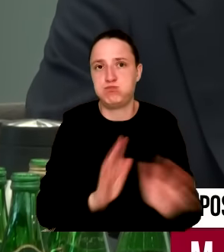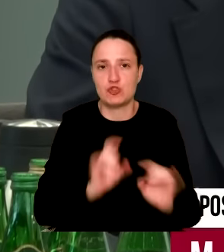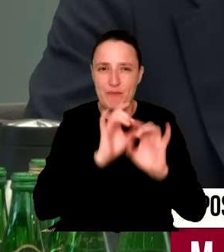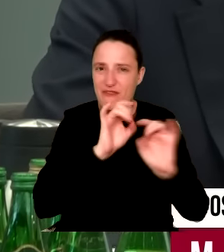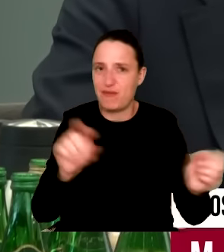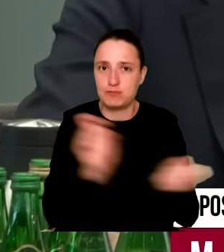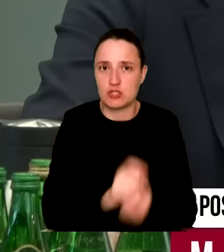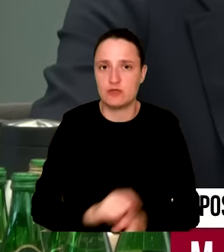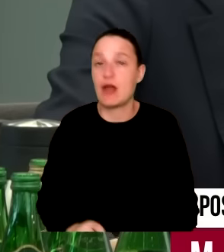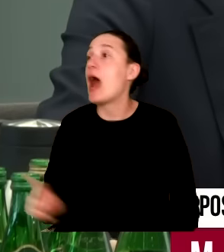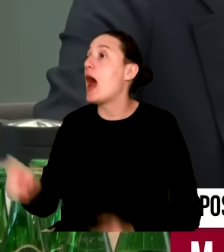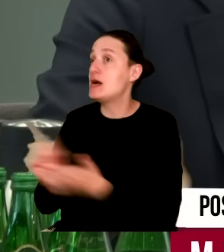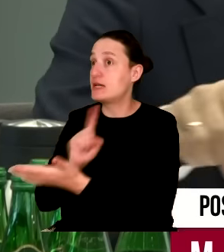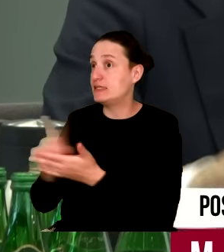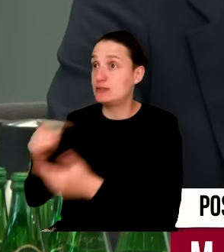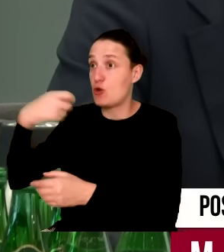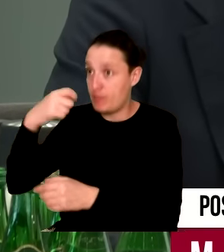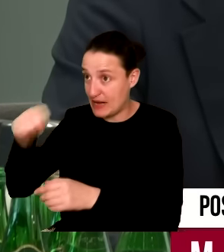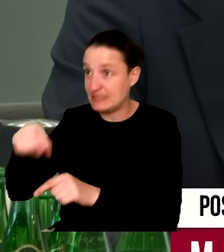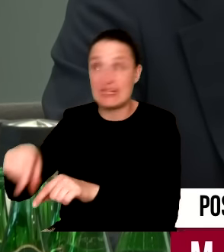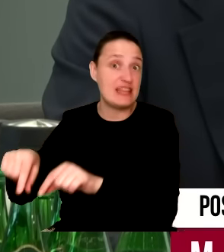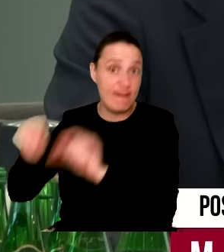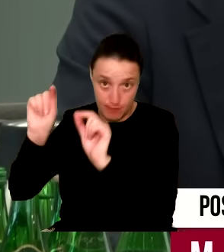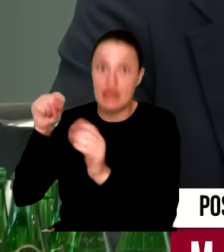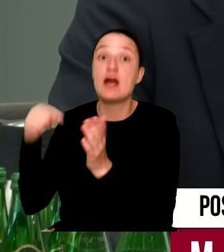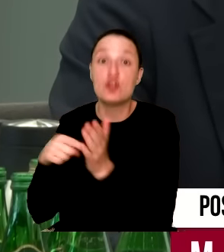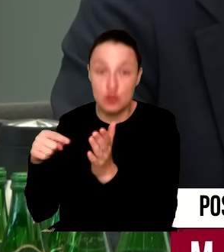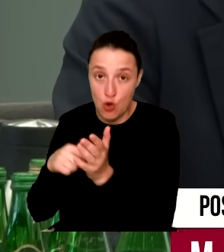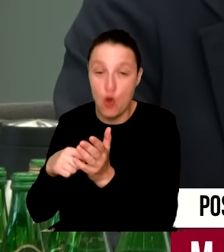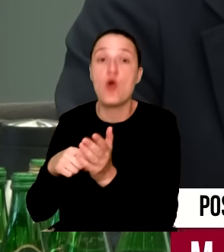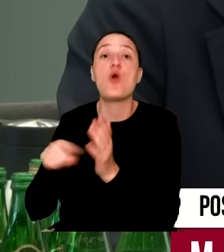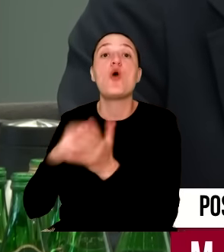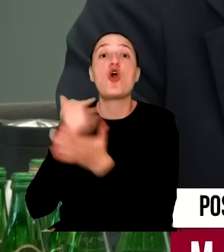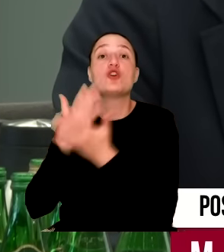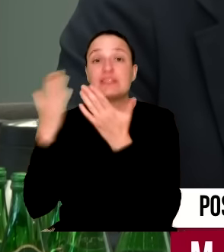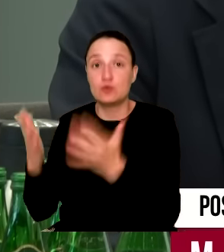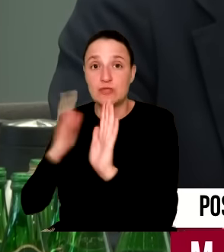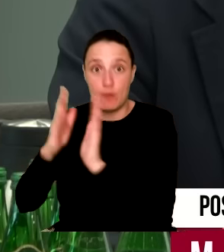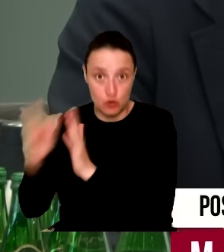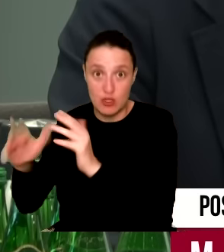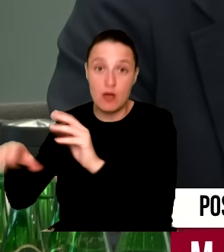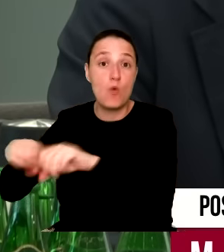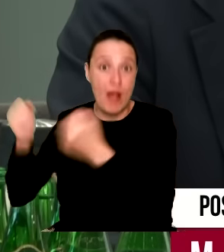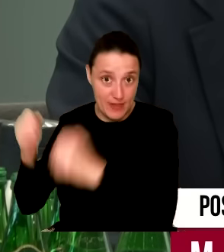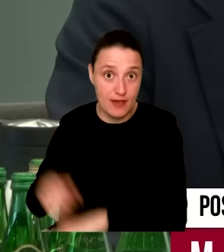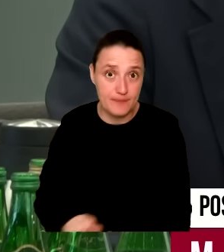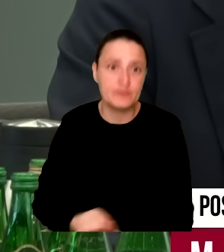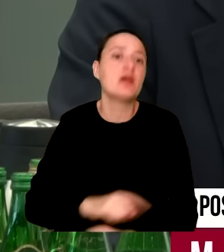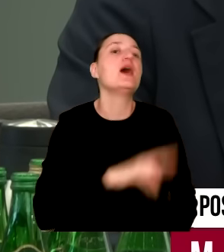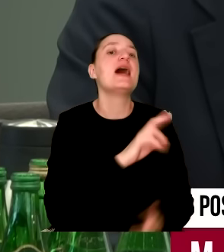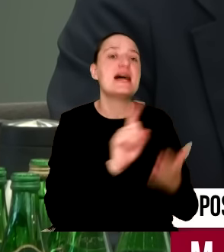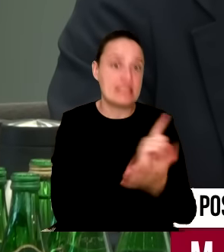wybrania prezydenta RP jest zagrożeniem ładu Konstytucyjnego ryzyko ni wybrania prezydenta RP